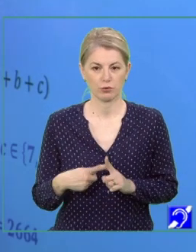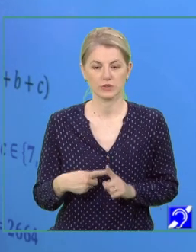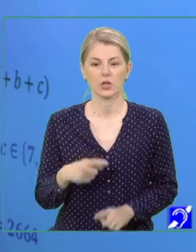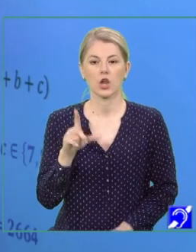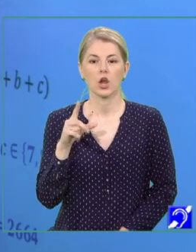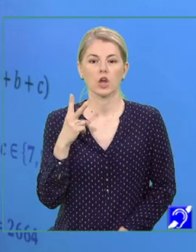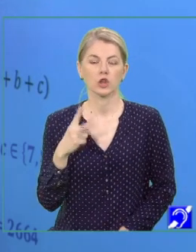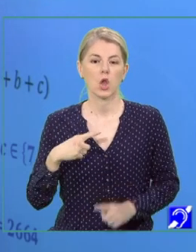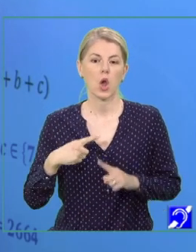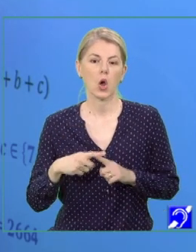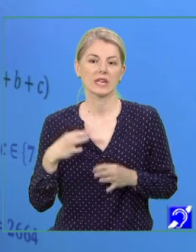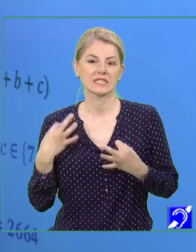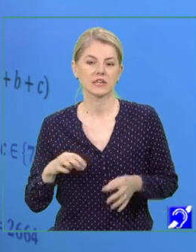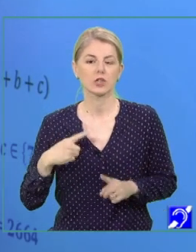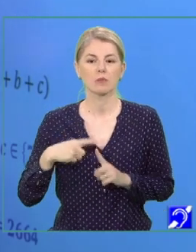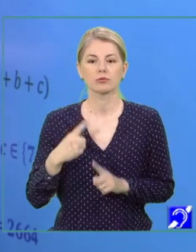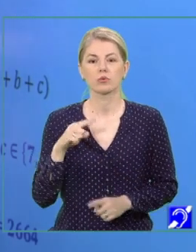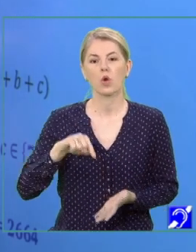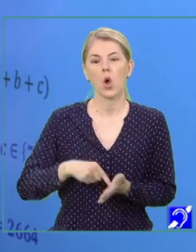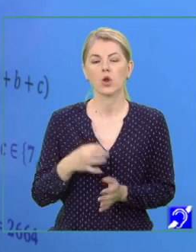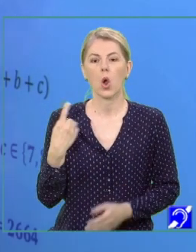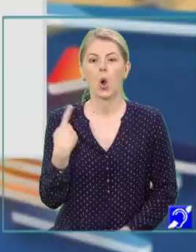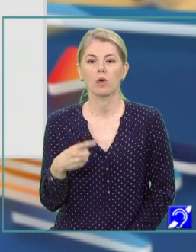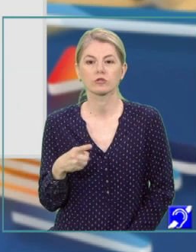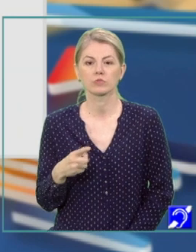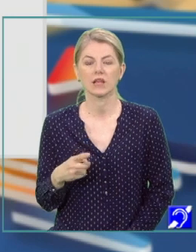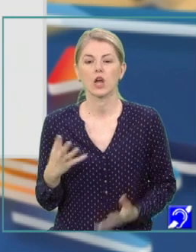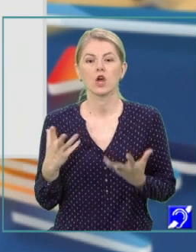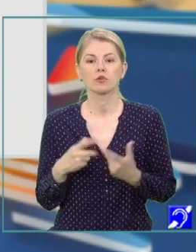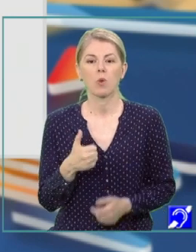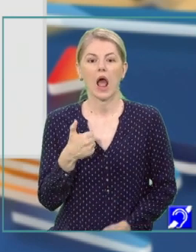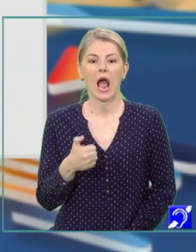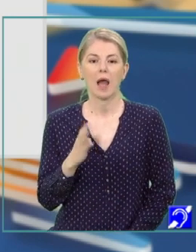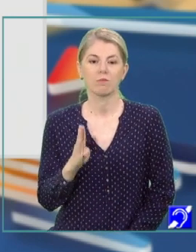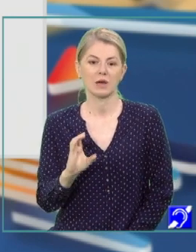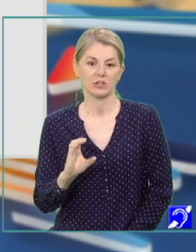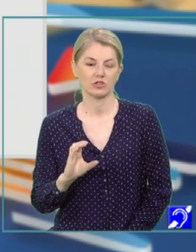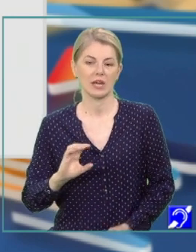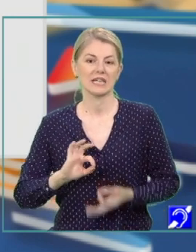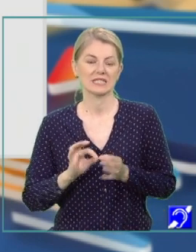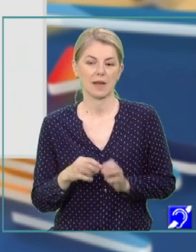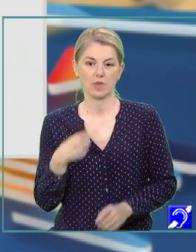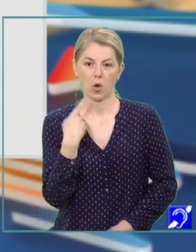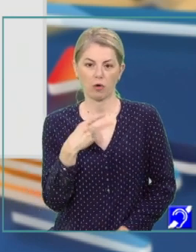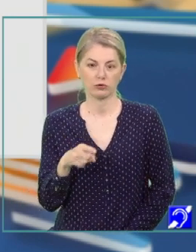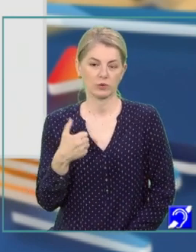plus 2 ori 10 plus 1 ori 100. Deci numărul ABC înseamnă